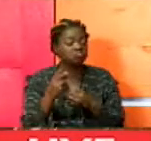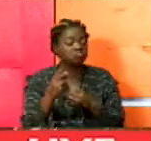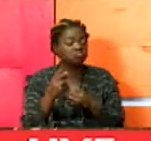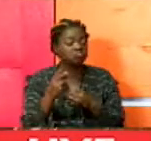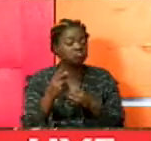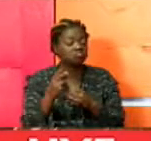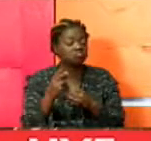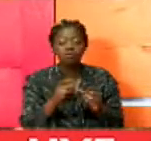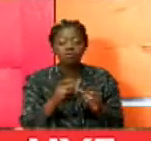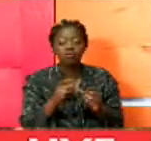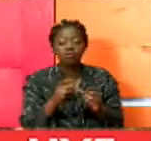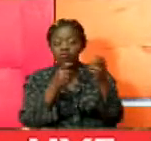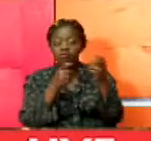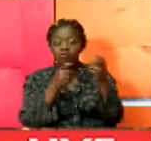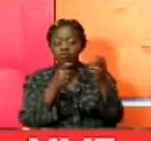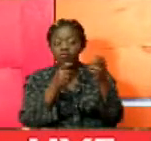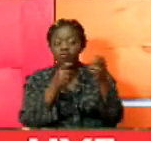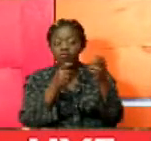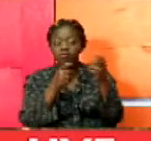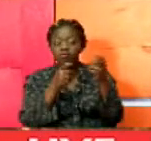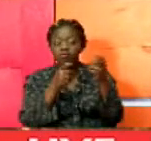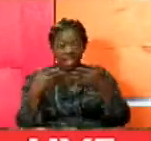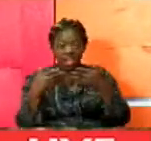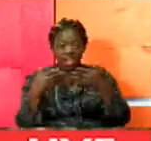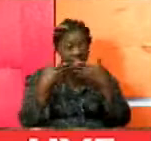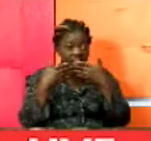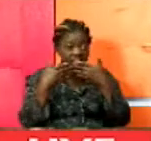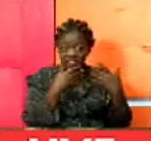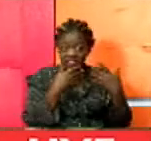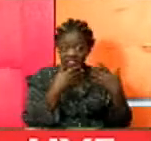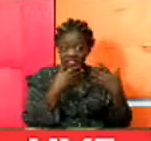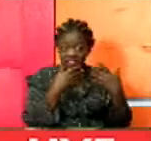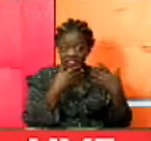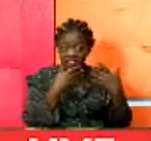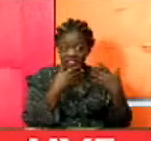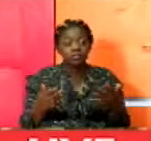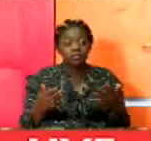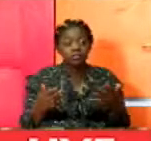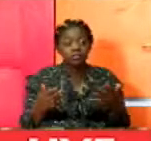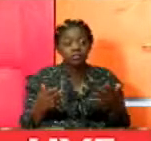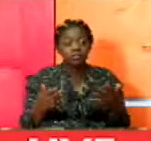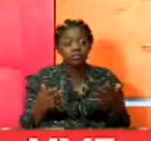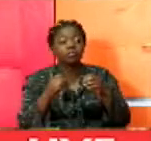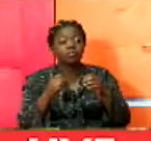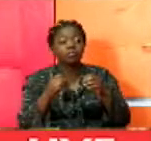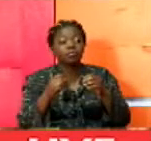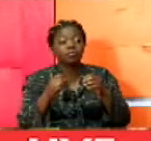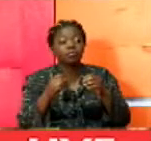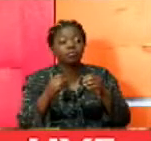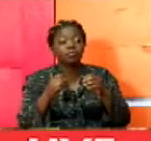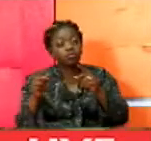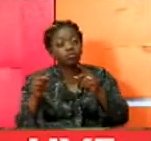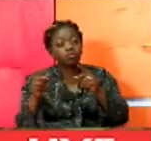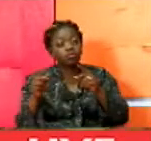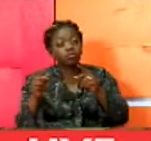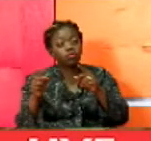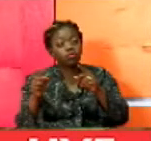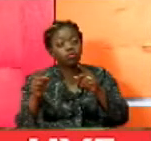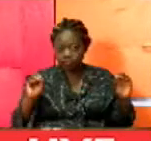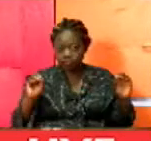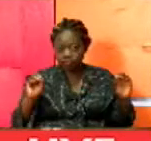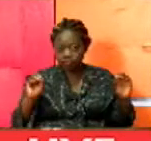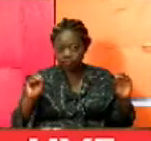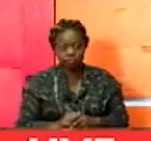sina ddagala lye nali ntadde ku paapaali. Emisiri gw'amadagala gwonna gwe mulabye sifuuwako ddagala wadde